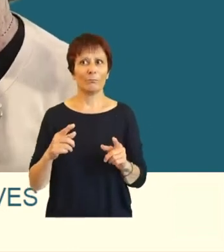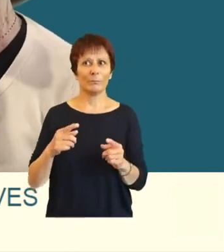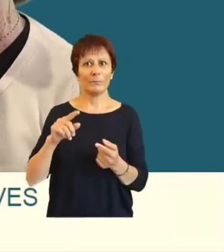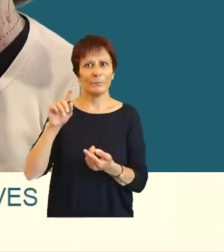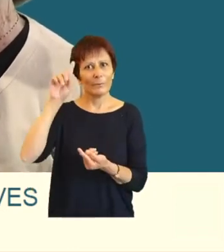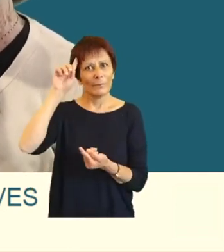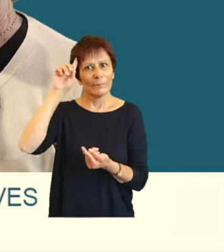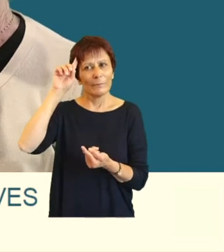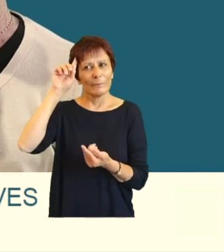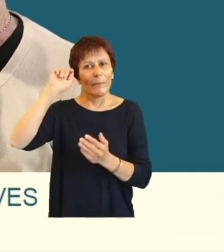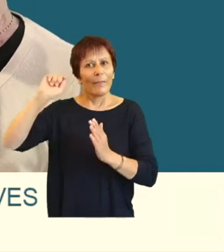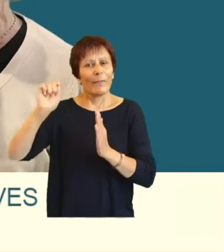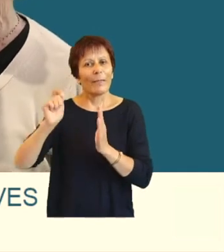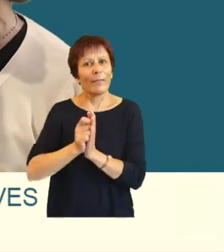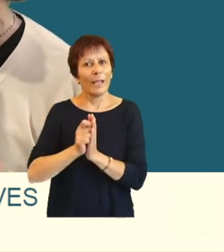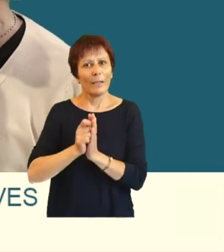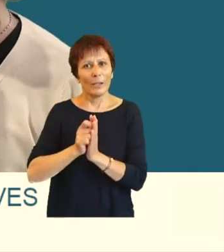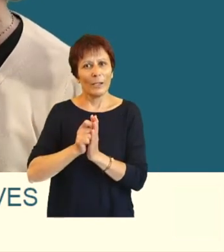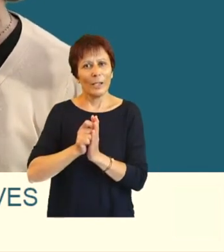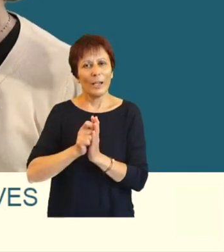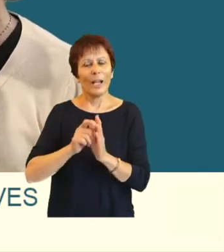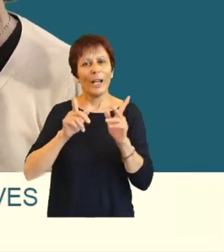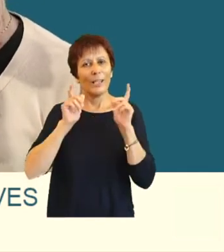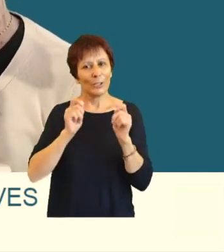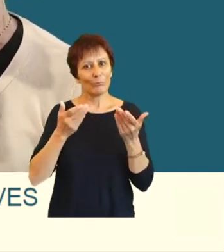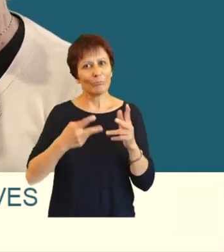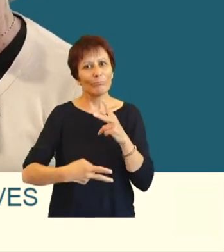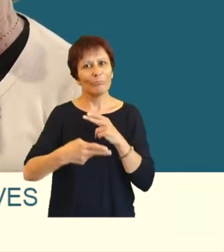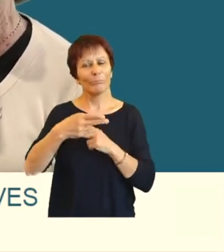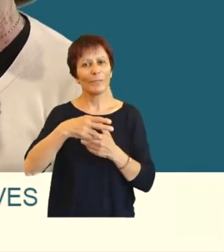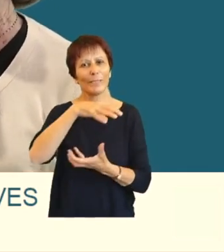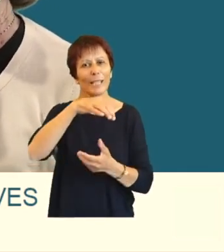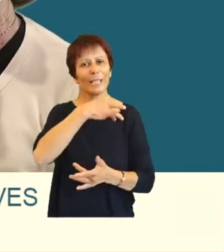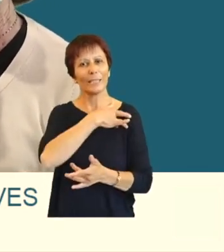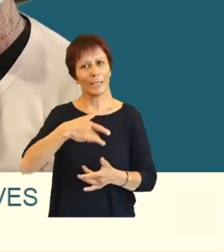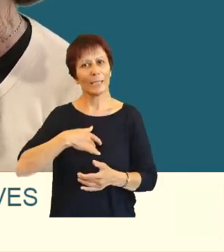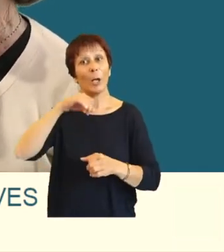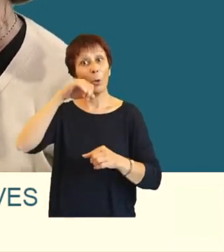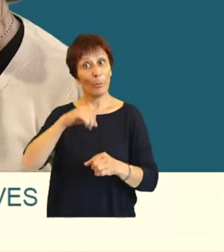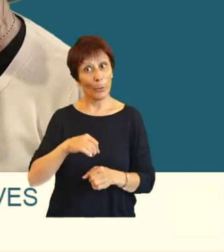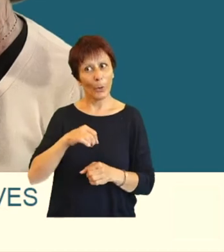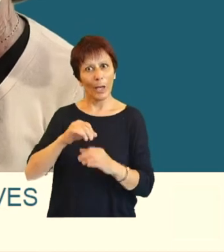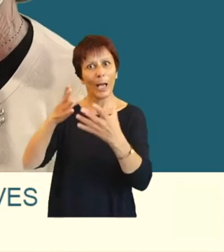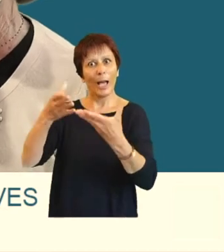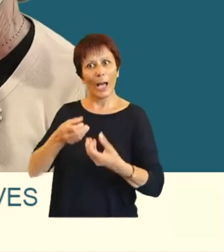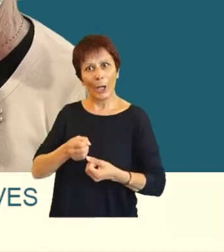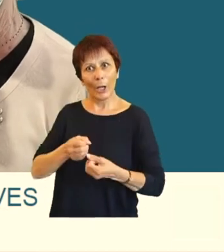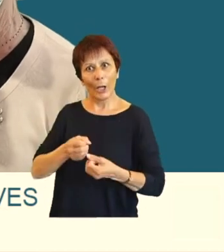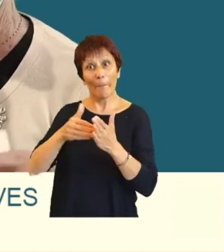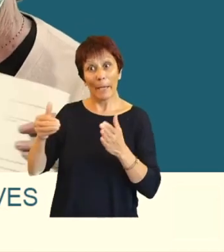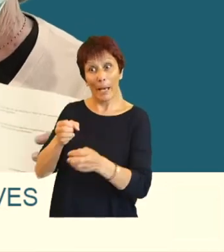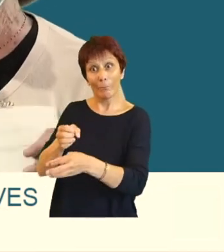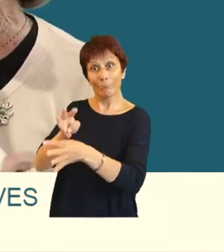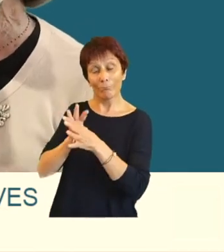sanitaires, bien évidemment, d'accueillir plus de 1 000 scolaires, de 1 000 écoliers. Et je pense que ça, c'est vraiment une grande chance